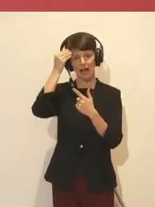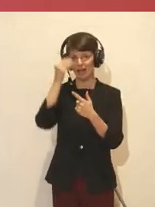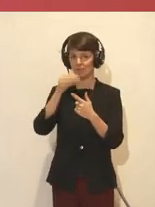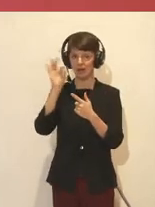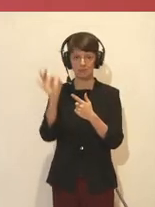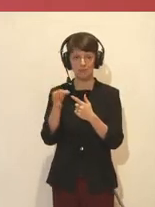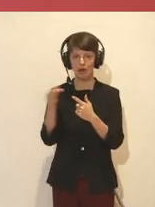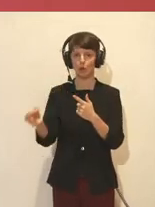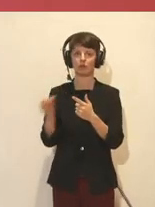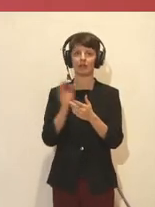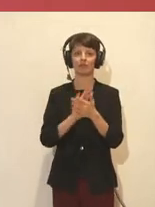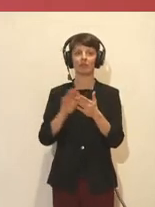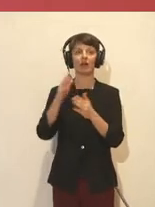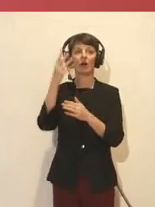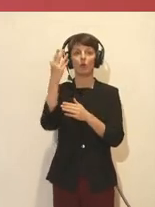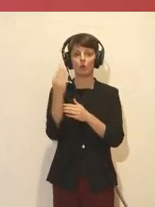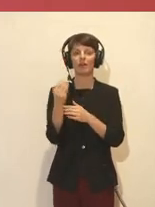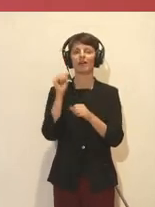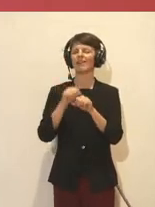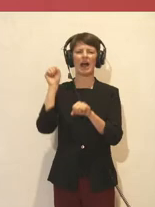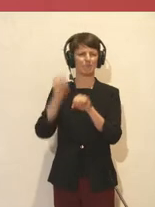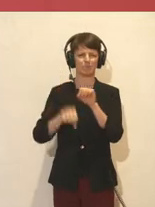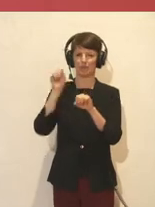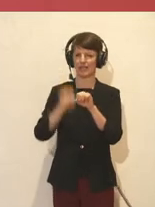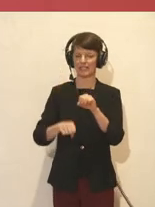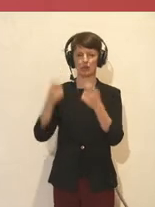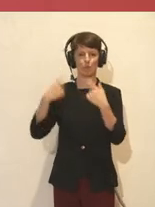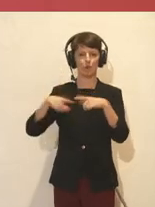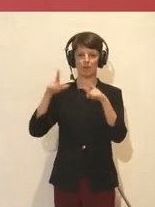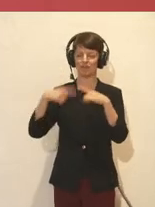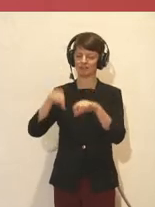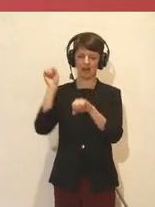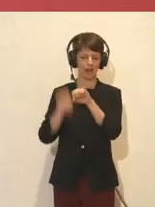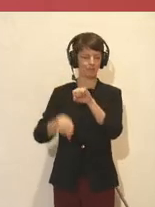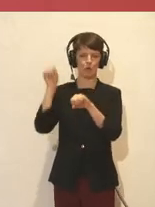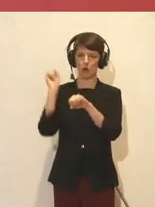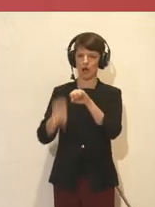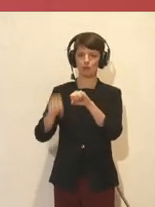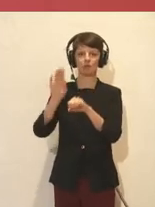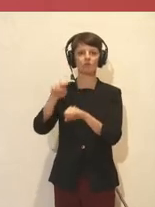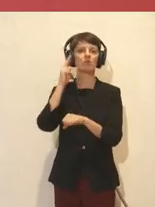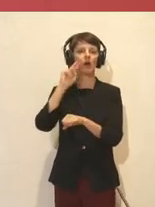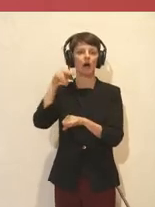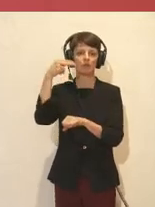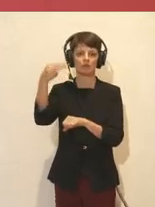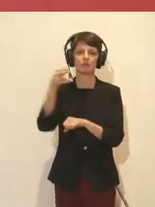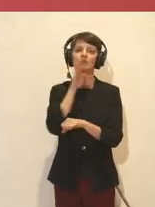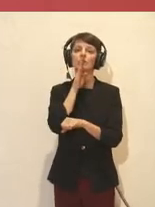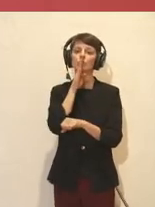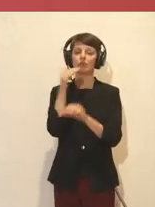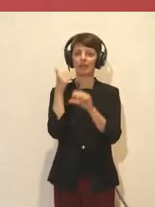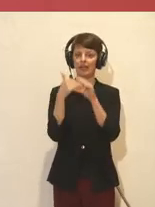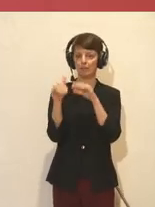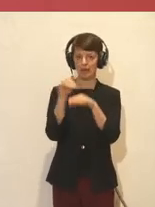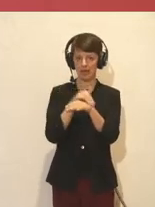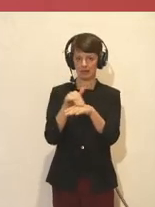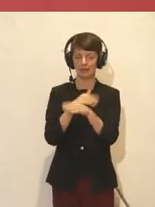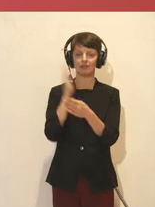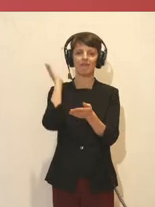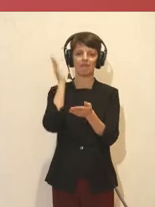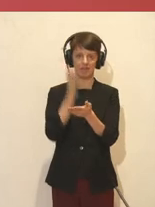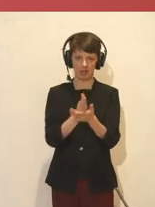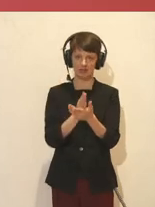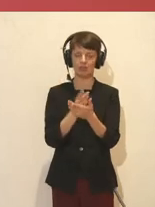könnt alles was heruntergeladen werden soll abbrechen die pop up fenster und einfach euren namen eingeben eure emailadresse und dann